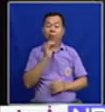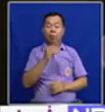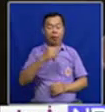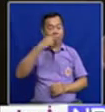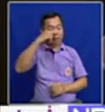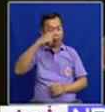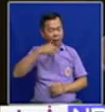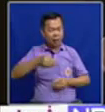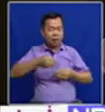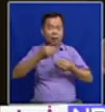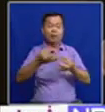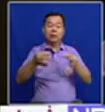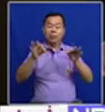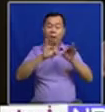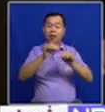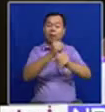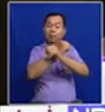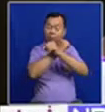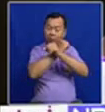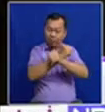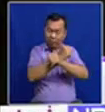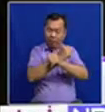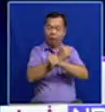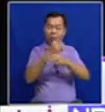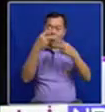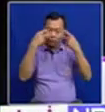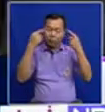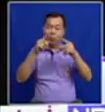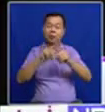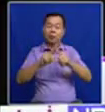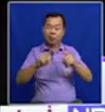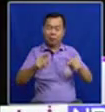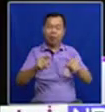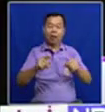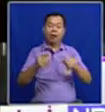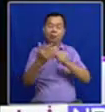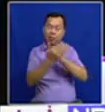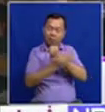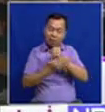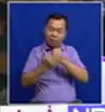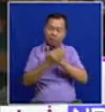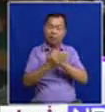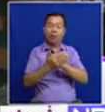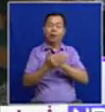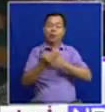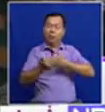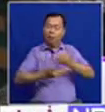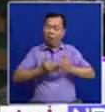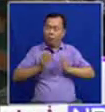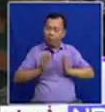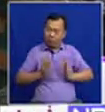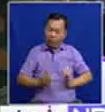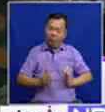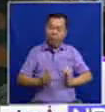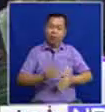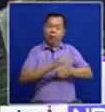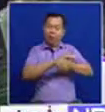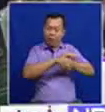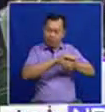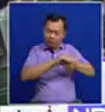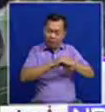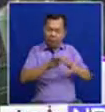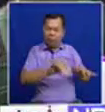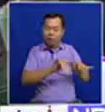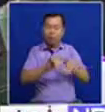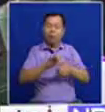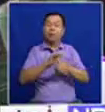ความสำคัญกับการป้องกันและปราบปรามอาชญากรรมข้ามชาติทั้งปัญหายาเสพติดการค้ามนุษย์การลักลอบขนผู้ยกย้ายถิ่นฐ